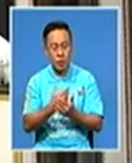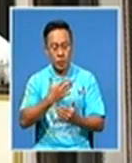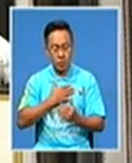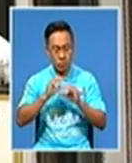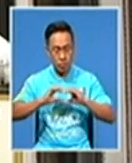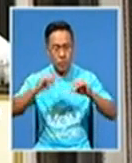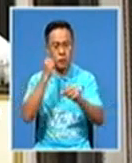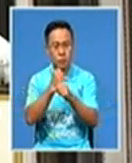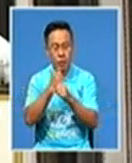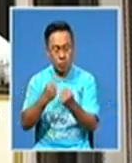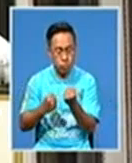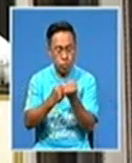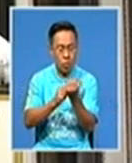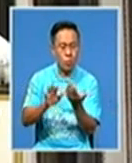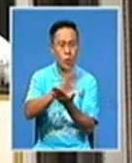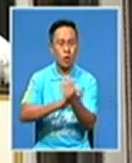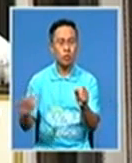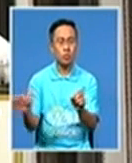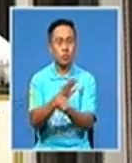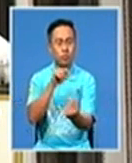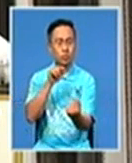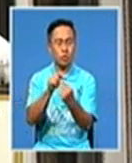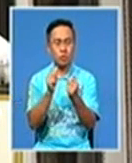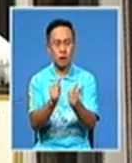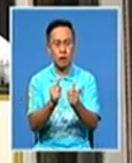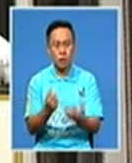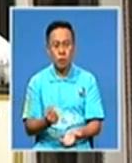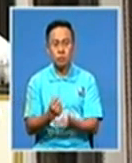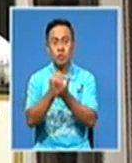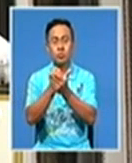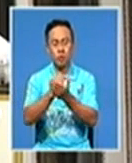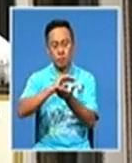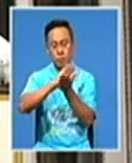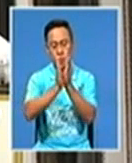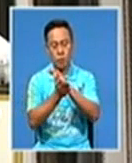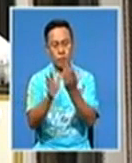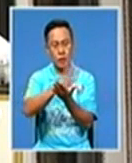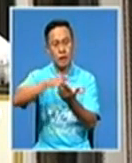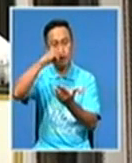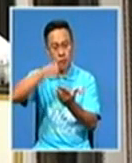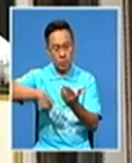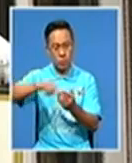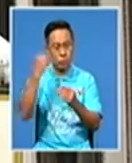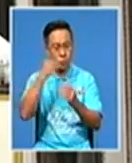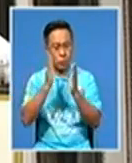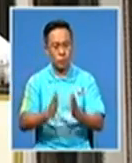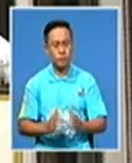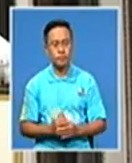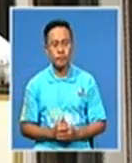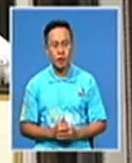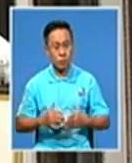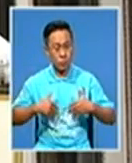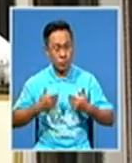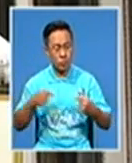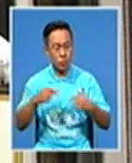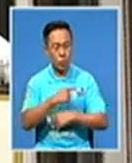านให้ประสบผลสำเร็จอย่างที่ทุกคนต้องการนะครับเพื่อประเทศชาติอันเป็นที่รักยิ่งของพวกเราทุกคนนะครับสวัสดีนะครับขอให้มี